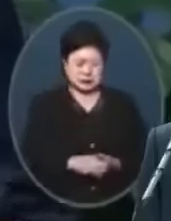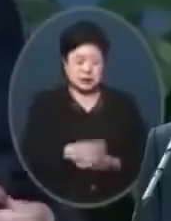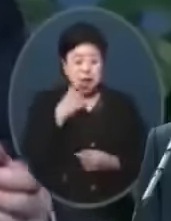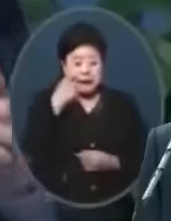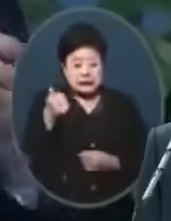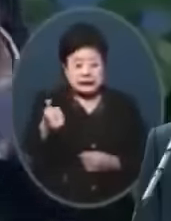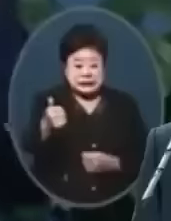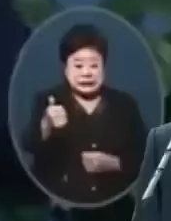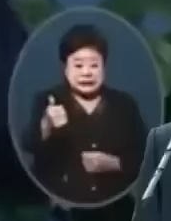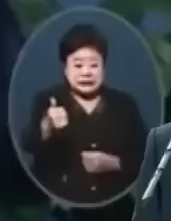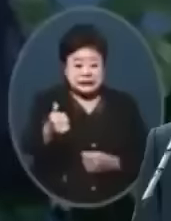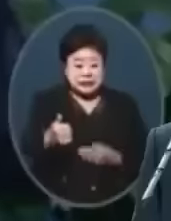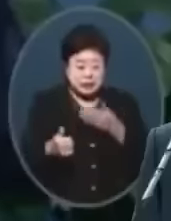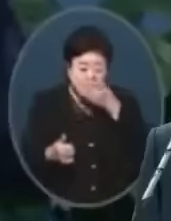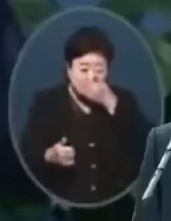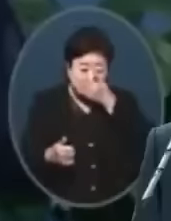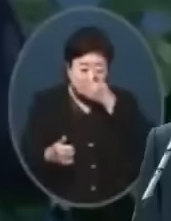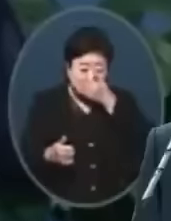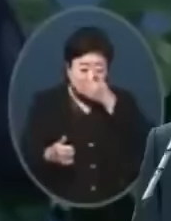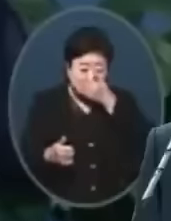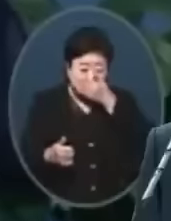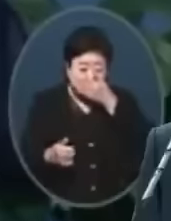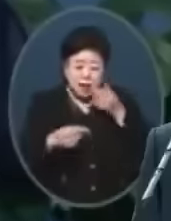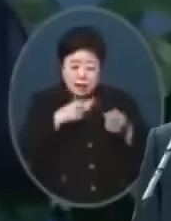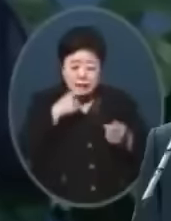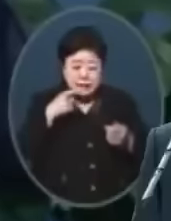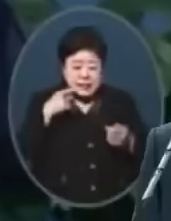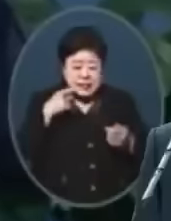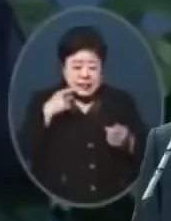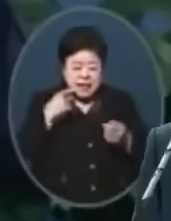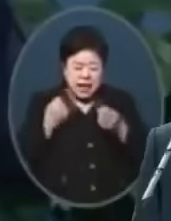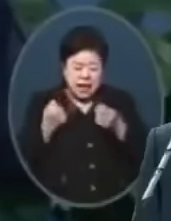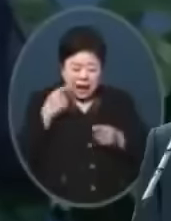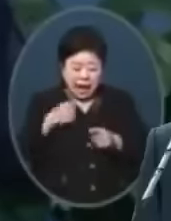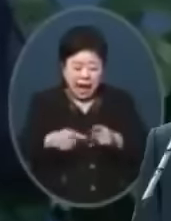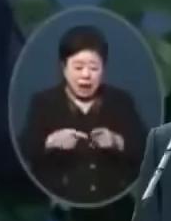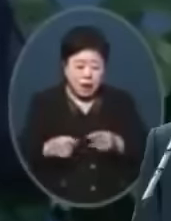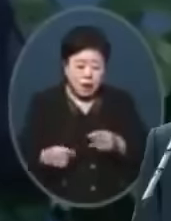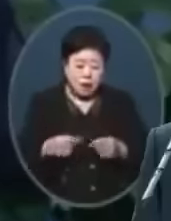아버지가 그 입을 막고 칼로서